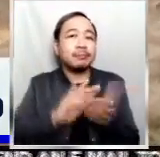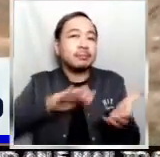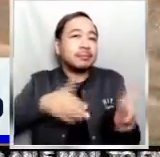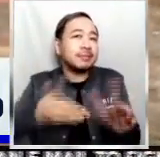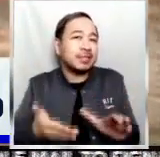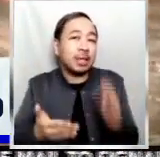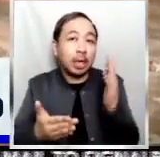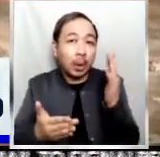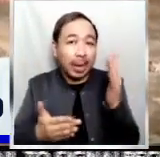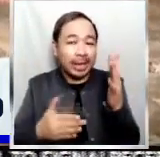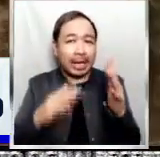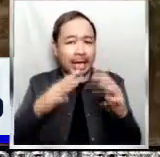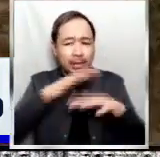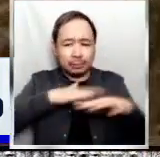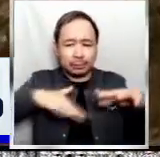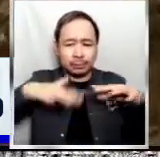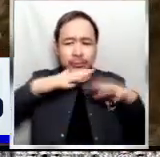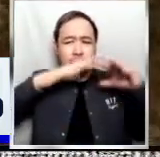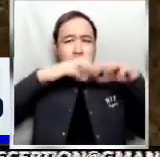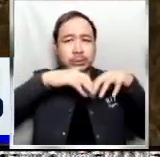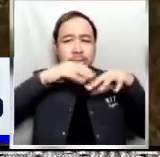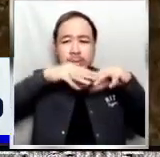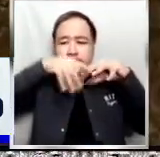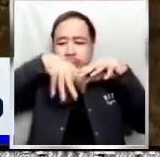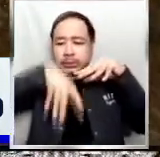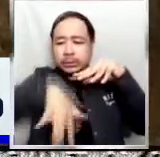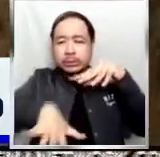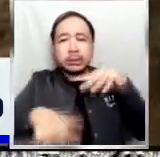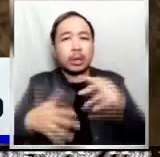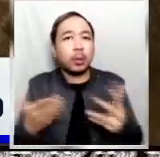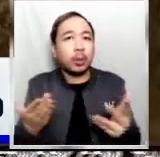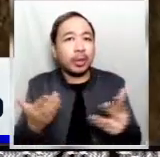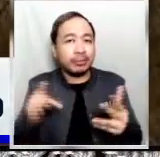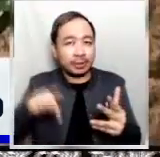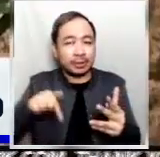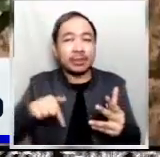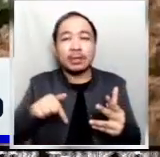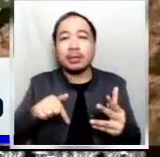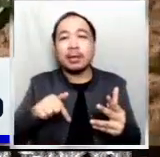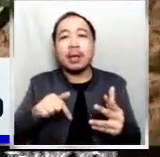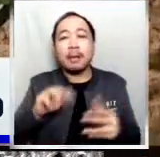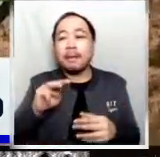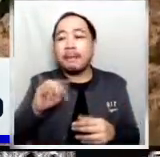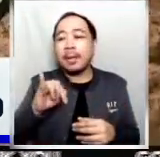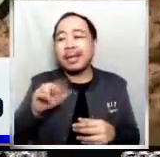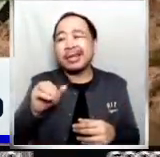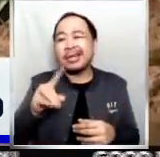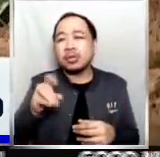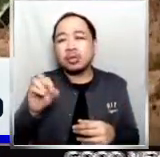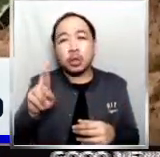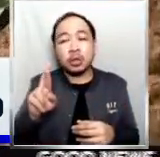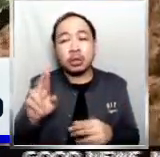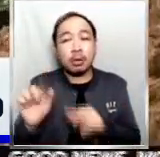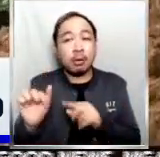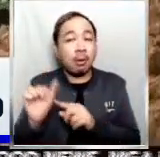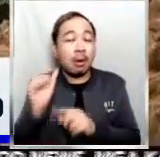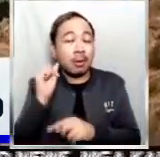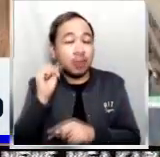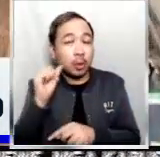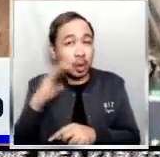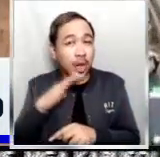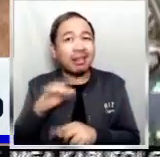sa kasagsagan ng pag-ulan dito sa Reyes Compound sa Barangay Dominican Mirador. Si Mary Jo, sugatan naman ang kanang binti at